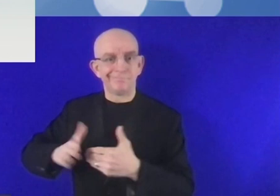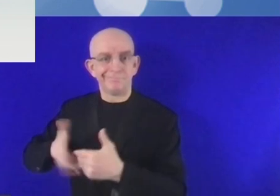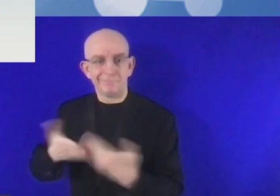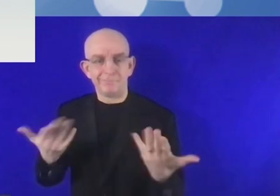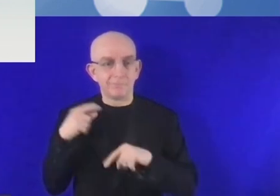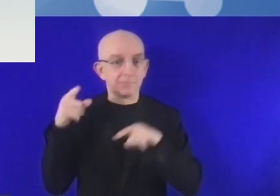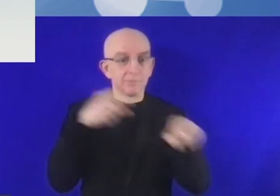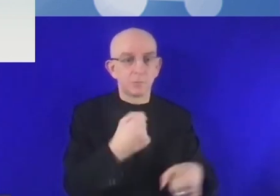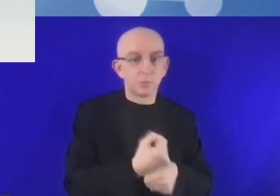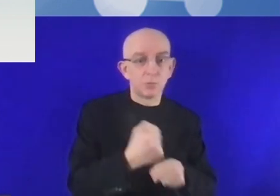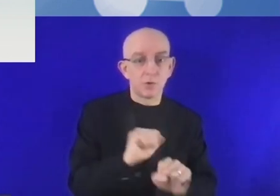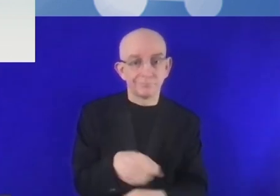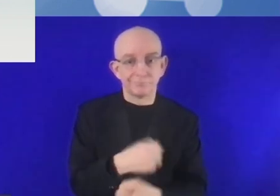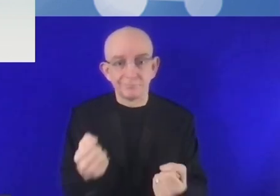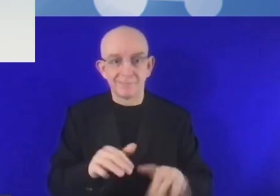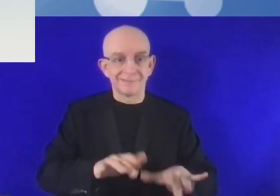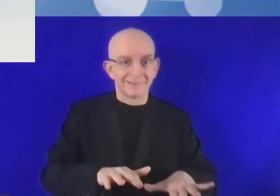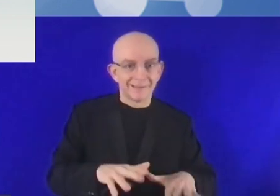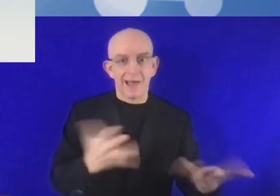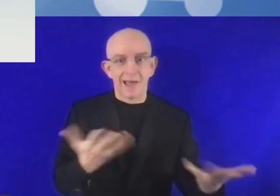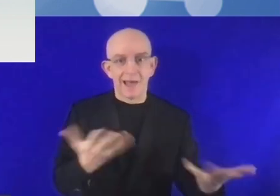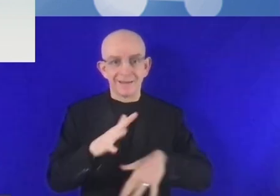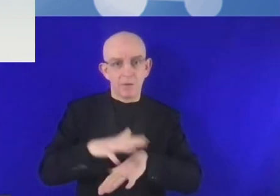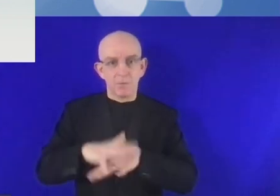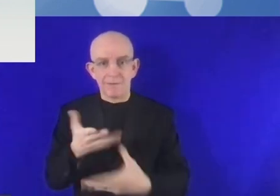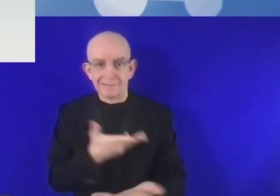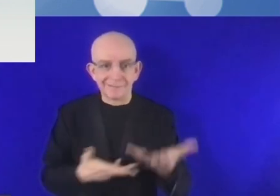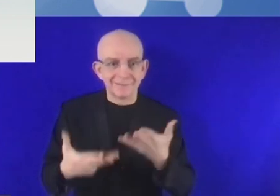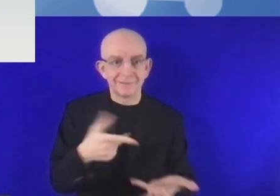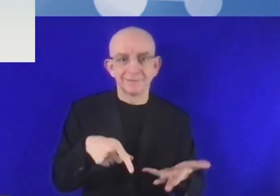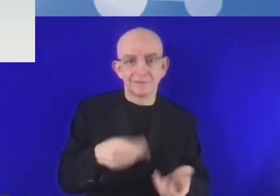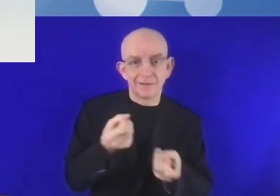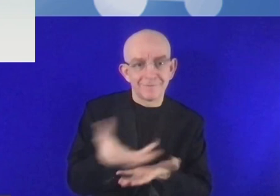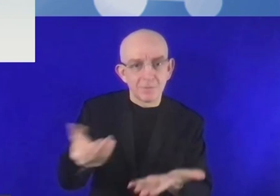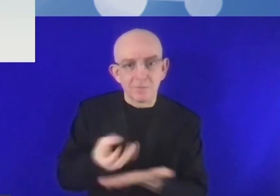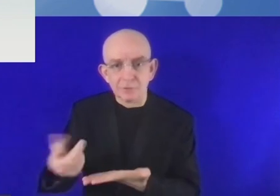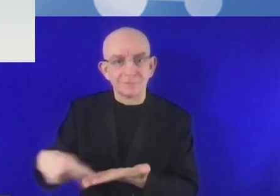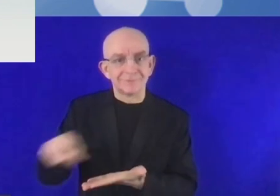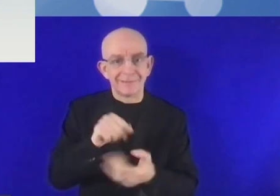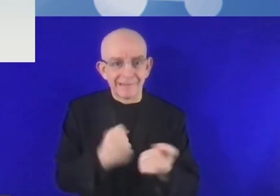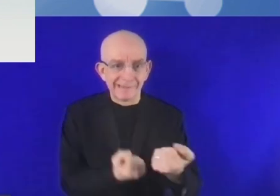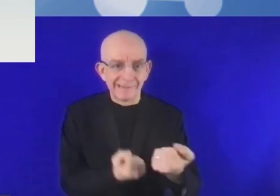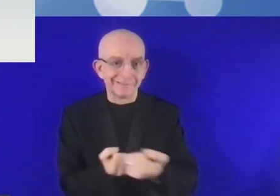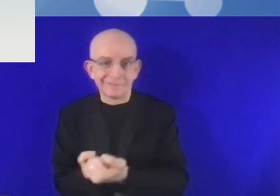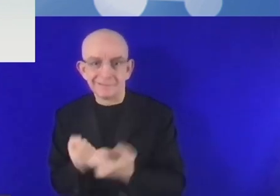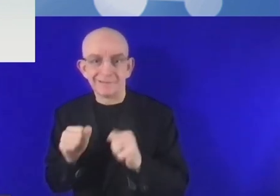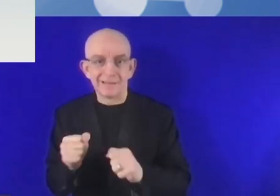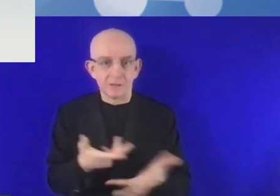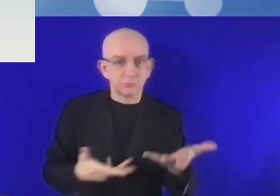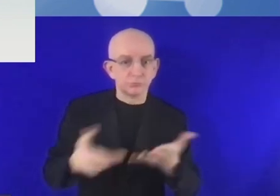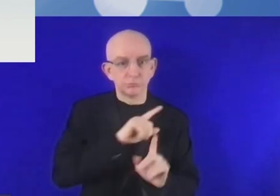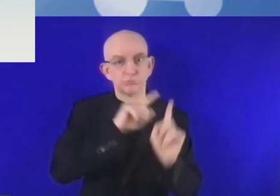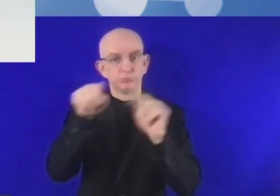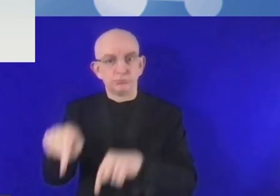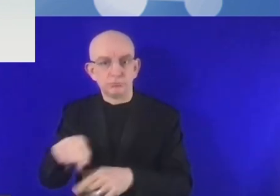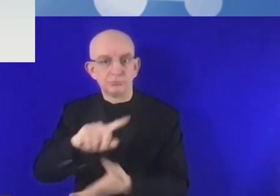operatorzy pomagali sobie nawzajem, w jaki sposób radzili sobie z czasem kwarantanny, powtarzających się lockdownów,